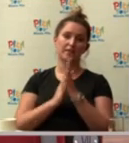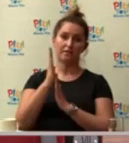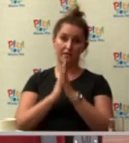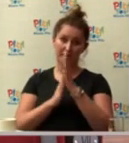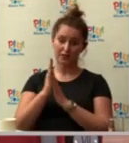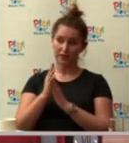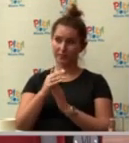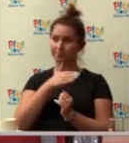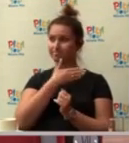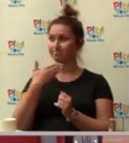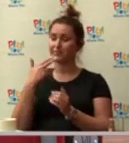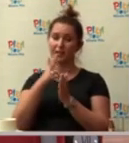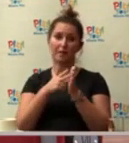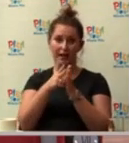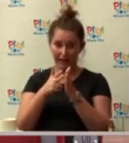jest.